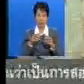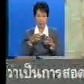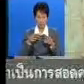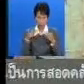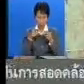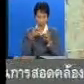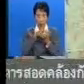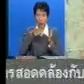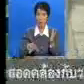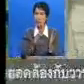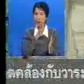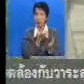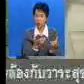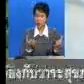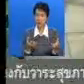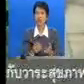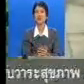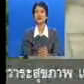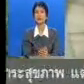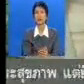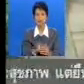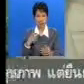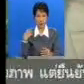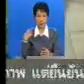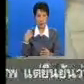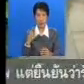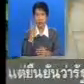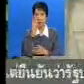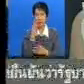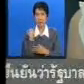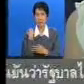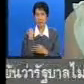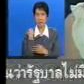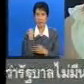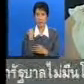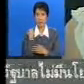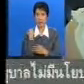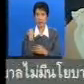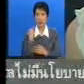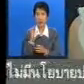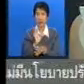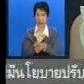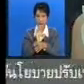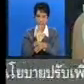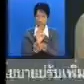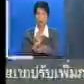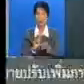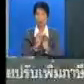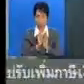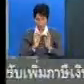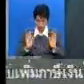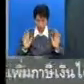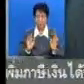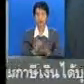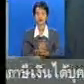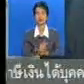ายสมศักดิ์เตชะรัตนประเสริฐหรือสีเจียงพร้อมด้วยศิลปินได้มอบดอกไม้ขอบคุณนายกรัฐมนตรีผ่านนายอลงกรณ์ที่ผลักดัน